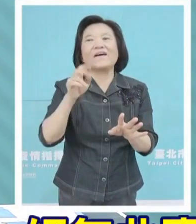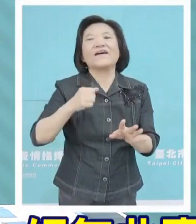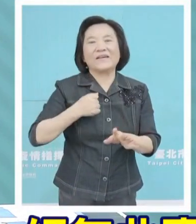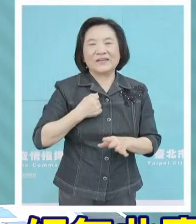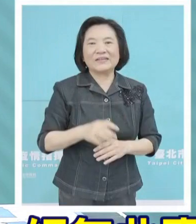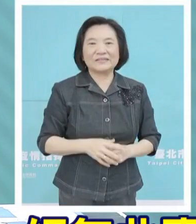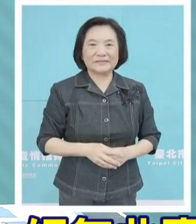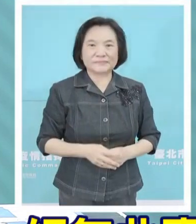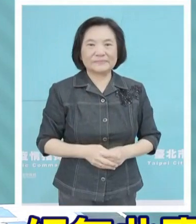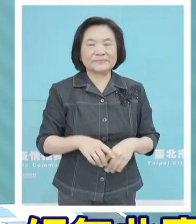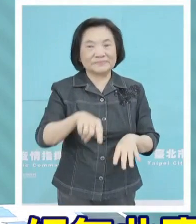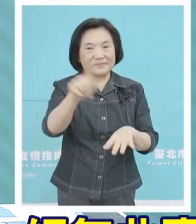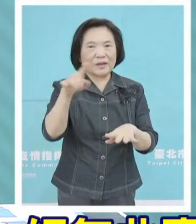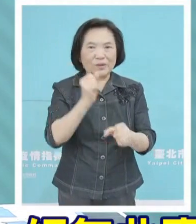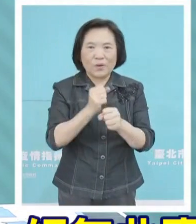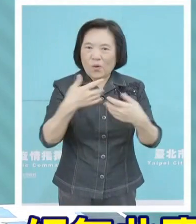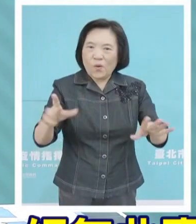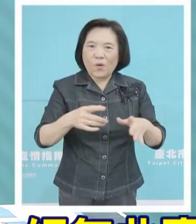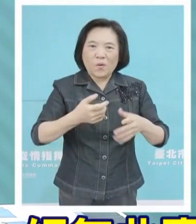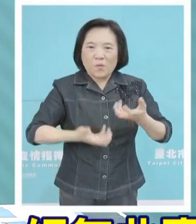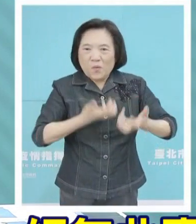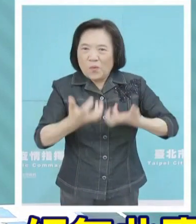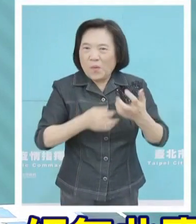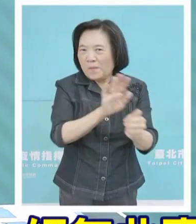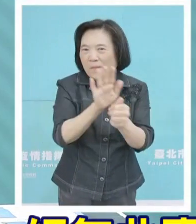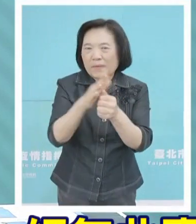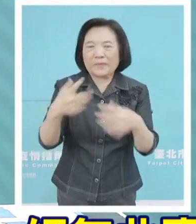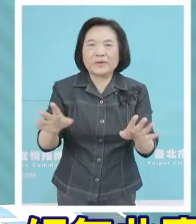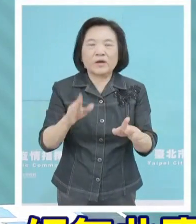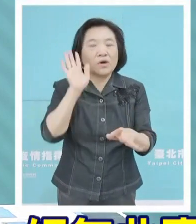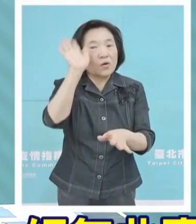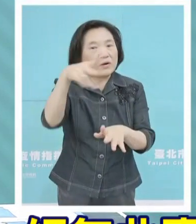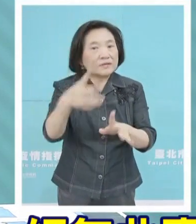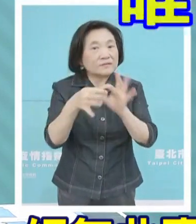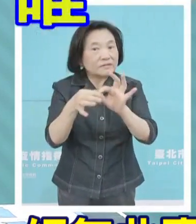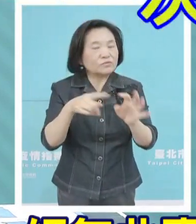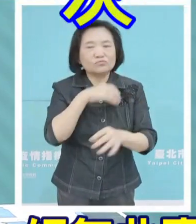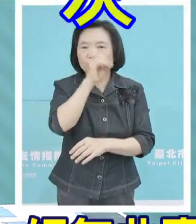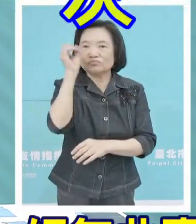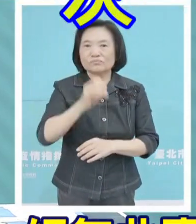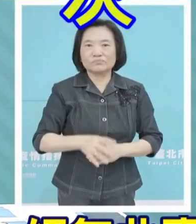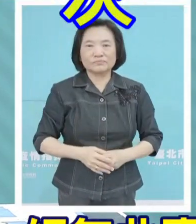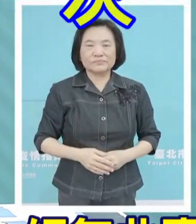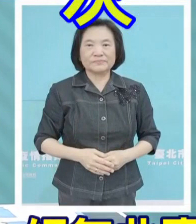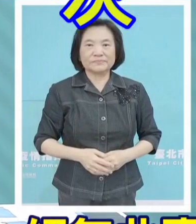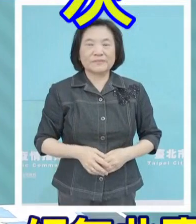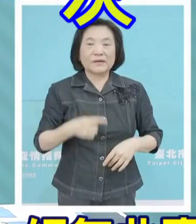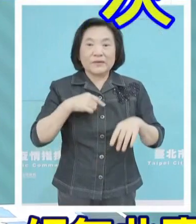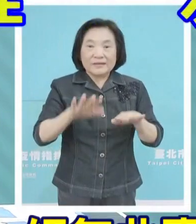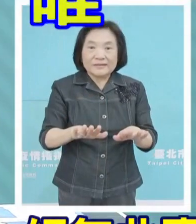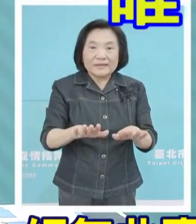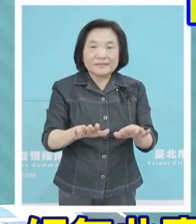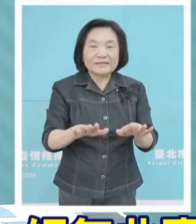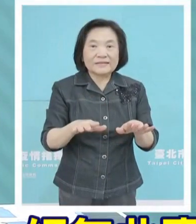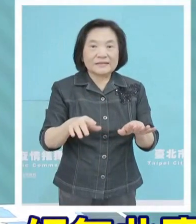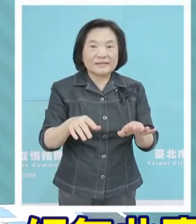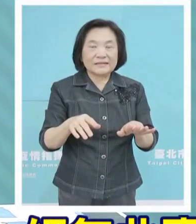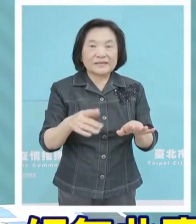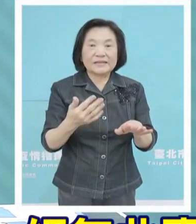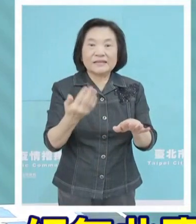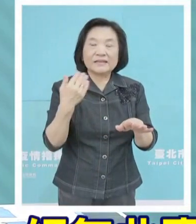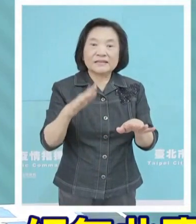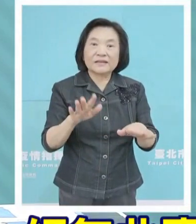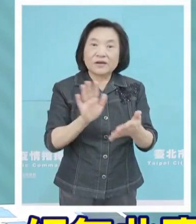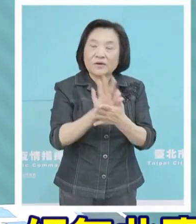动，那之后就没有再联络过。我跟他在这一次是第一次见面，也是唯一一次的见的面。